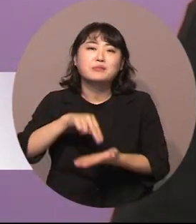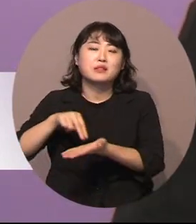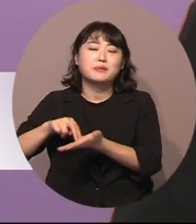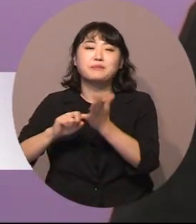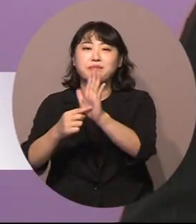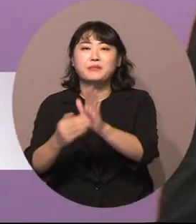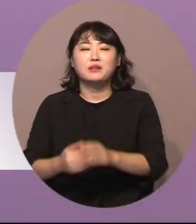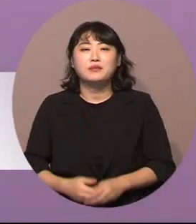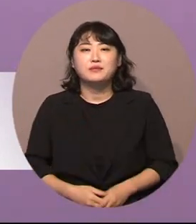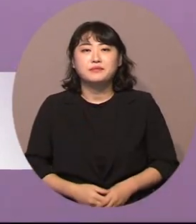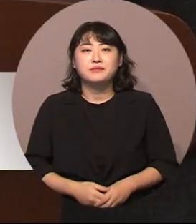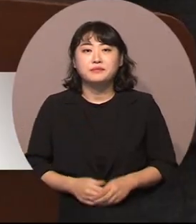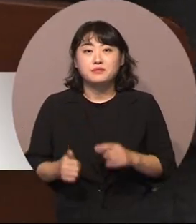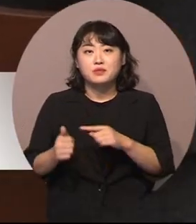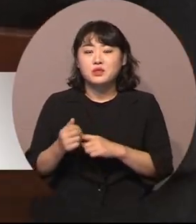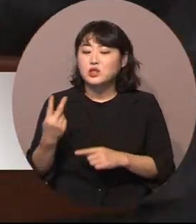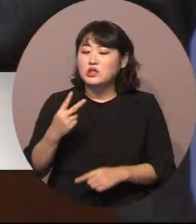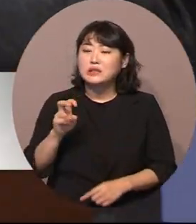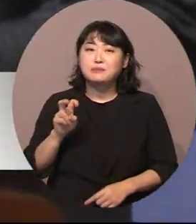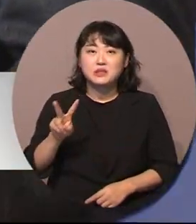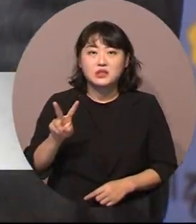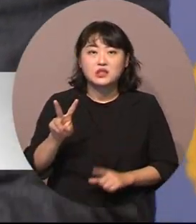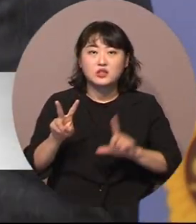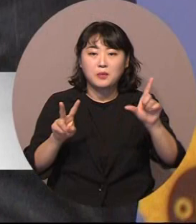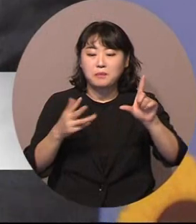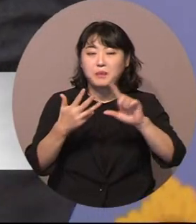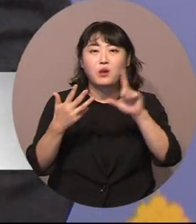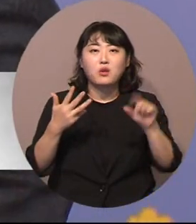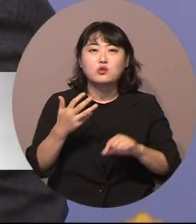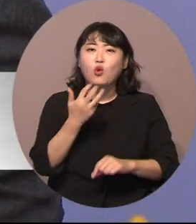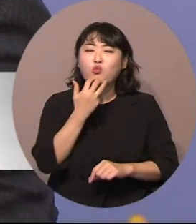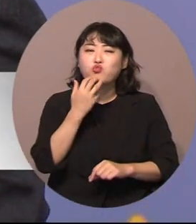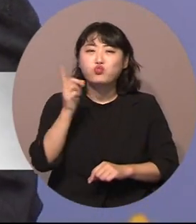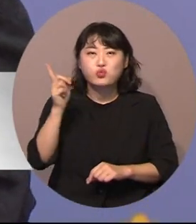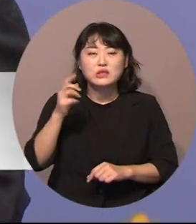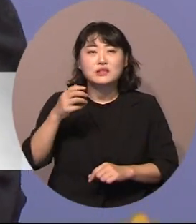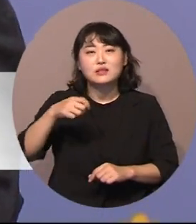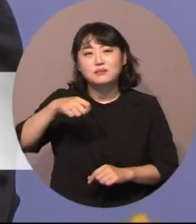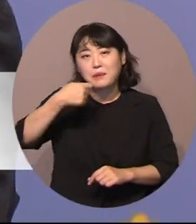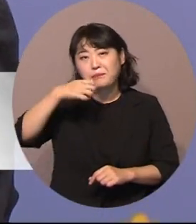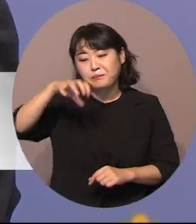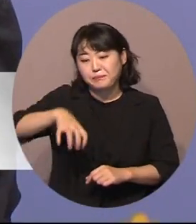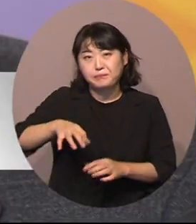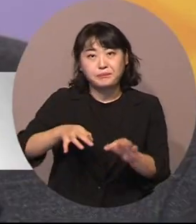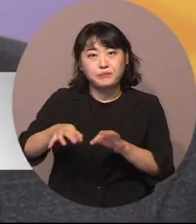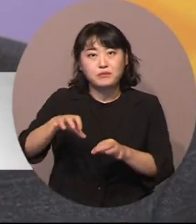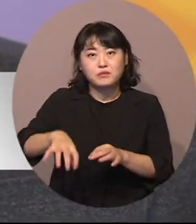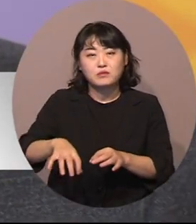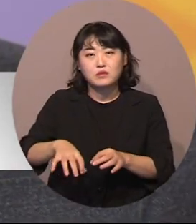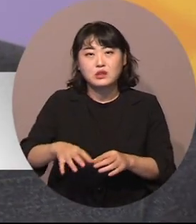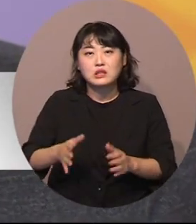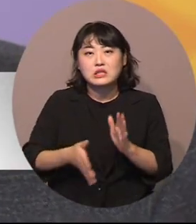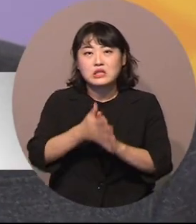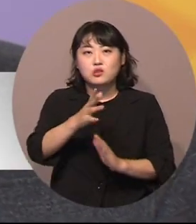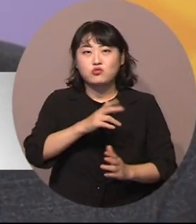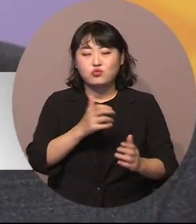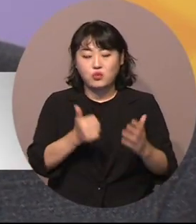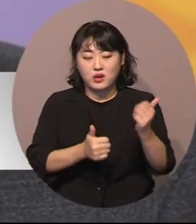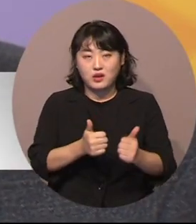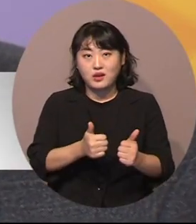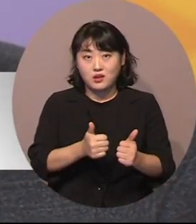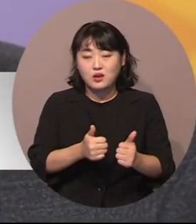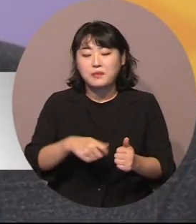주장했습니다 상전 이장은 지난 2022년 8월 서울의 한 식당에서 시의회 초선 의원들과 회식을 한